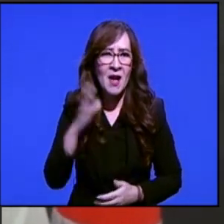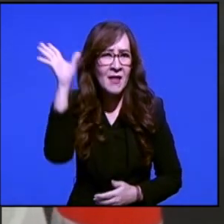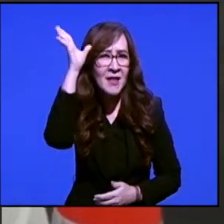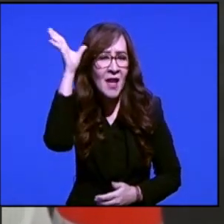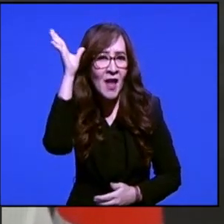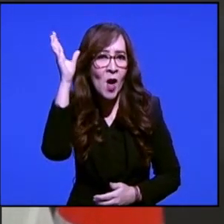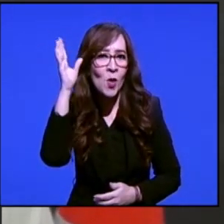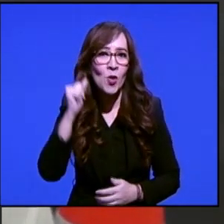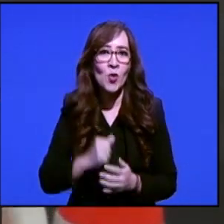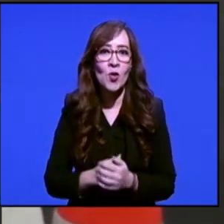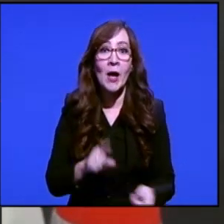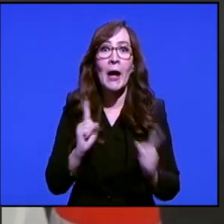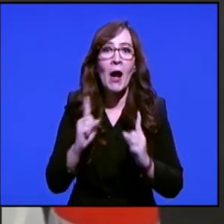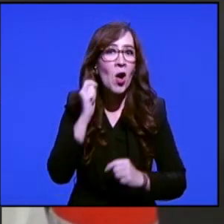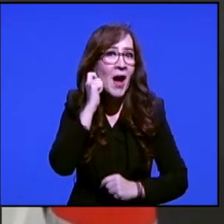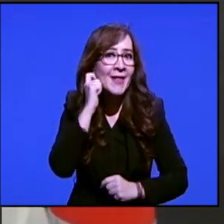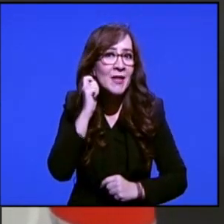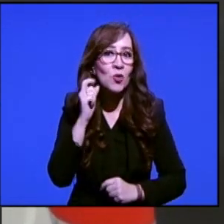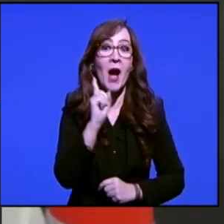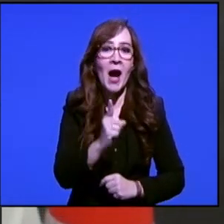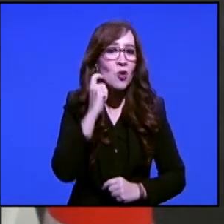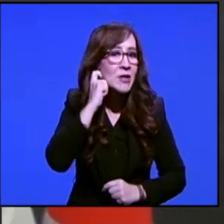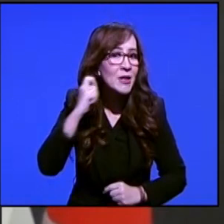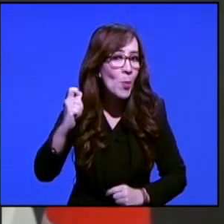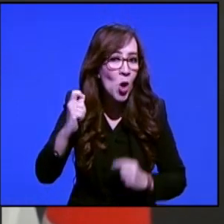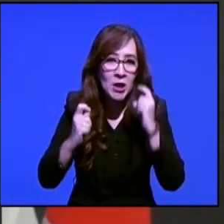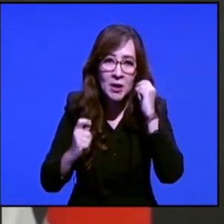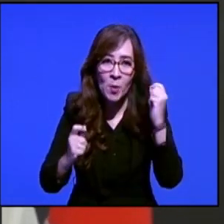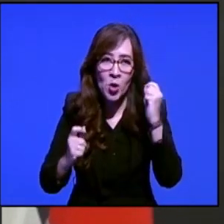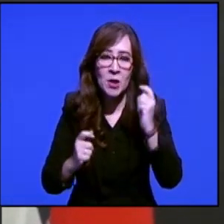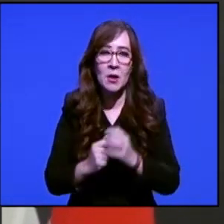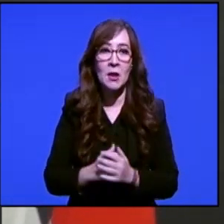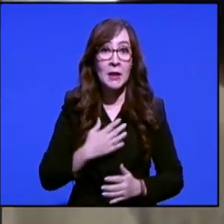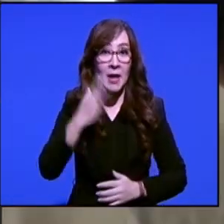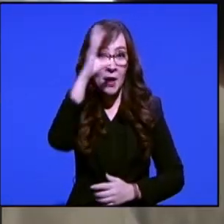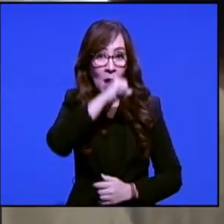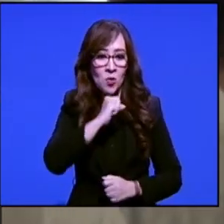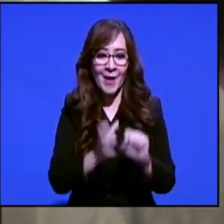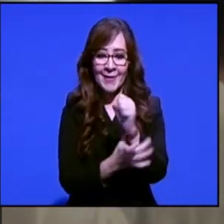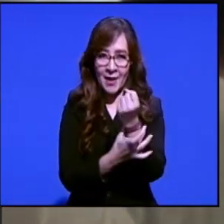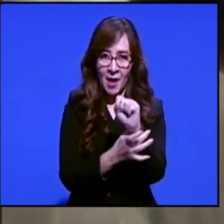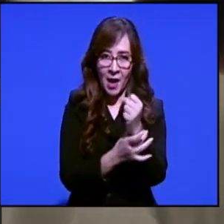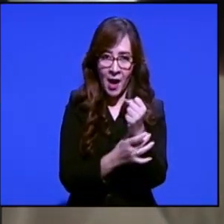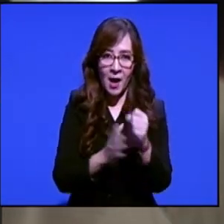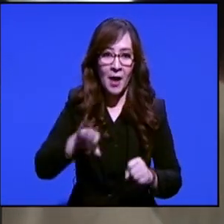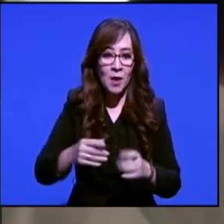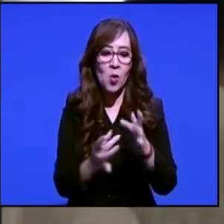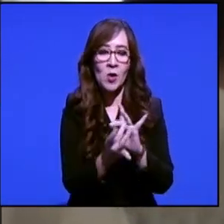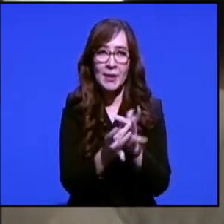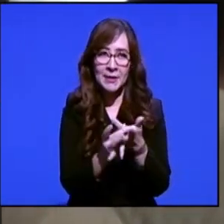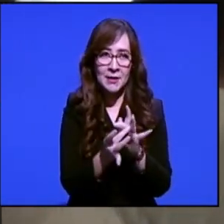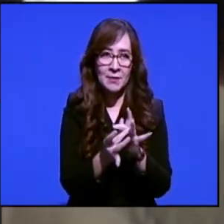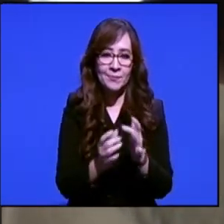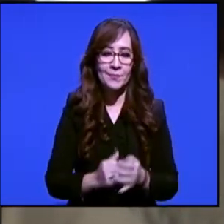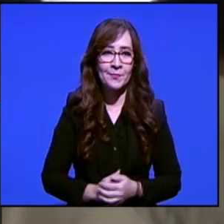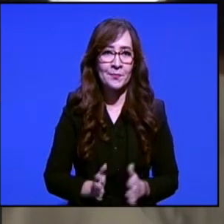gelang, kalung, sama cincin. Dan kalau anting-anting ini soalnya permati, jadi nggak bisa dilepas, makanya disuruh. Kalau kendala sih beberapa